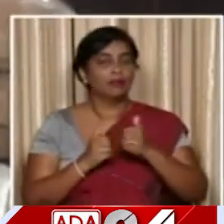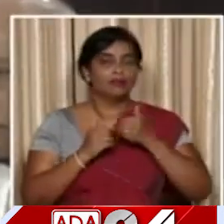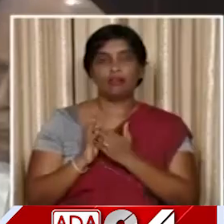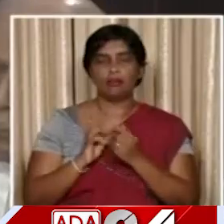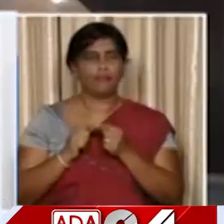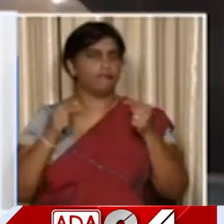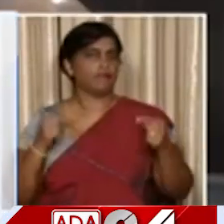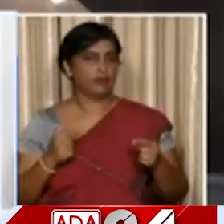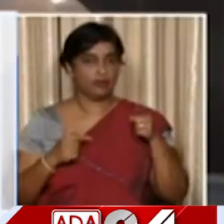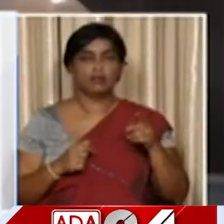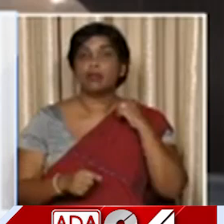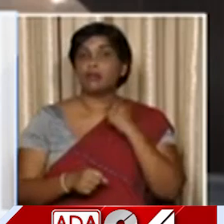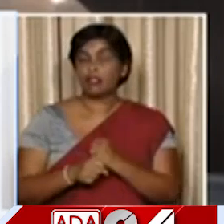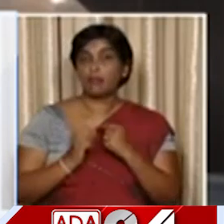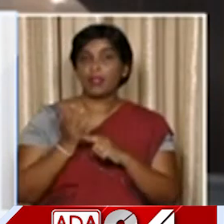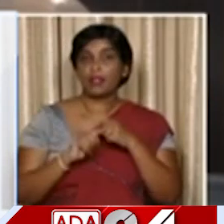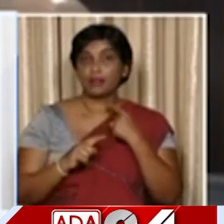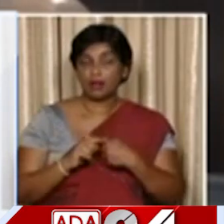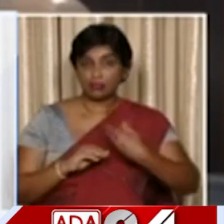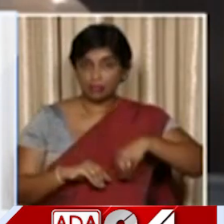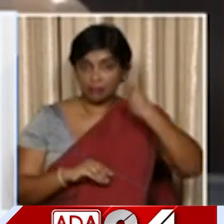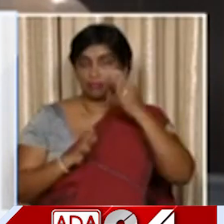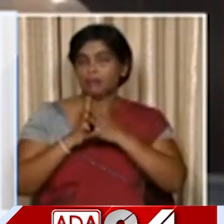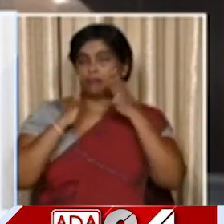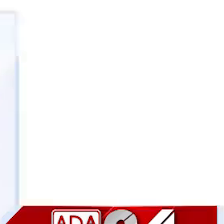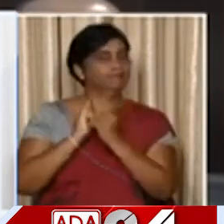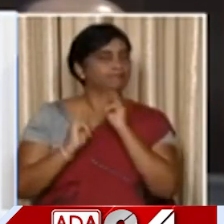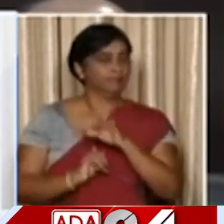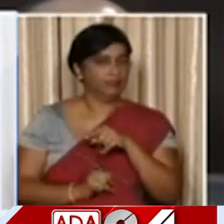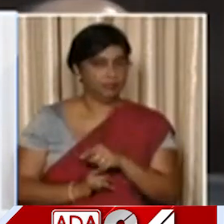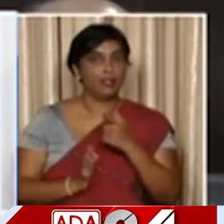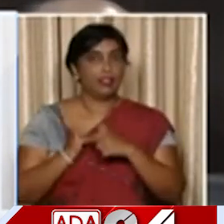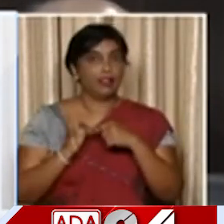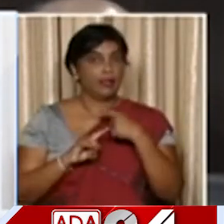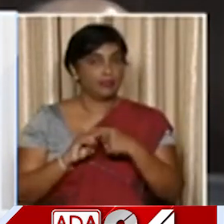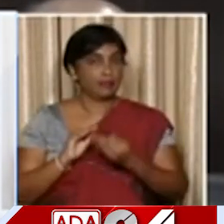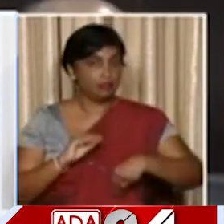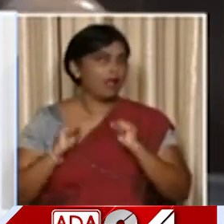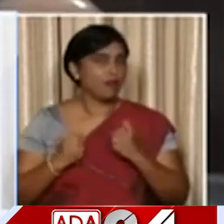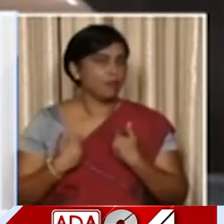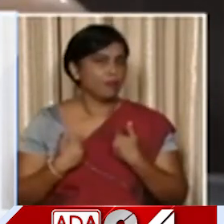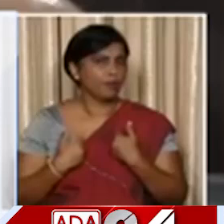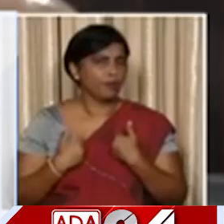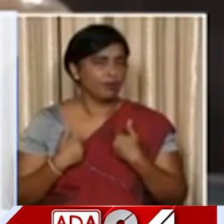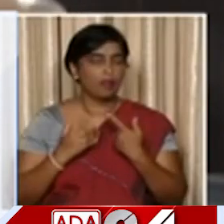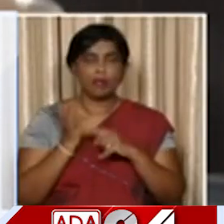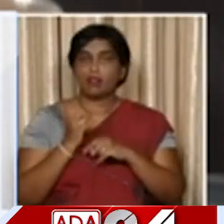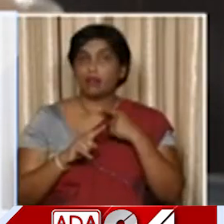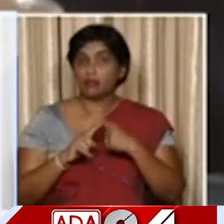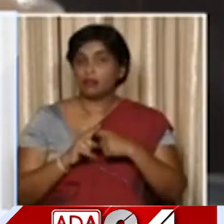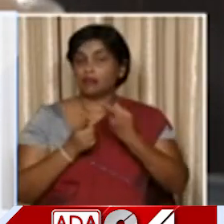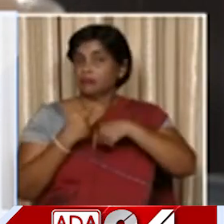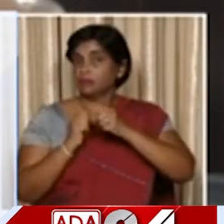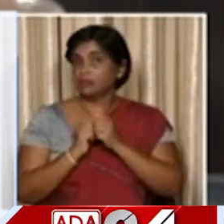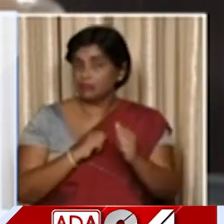revenue. රජයේ බදු ඉහළ දැමීම ගැනත් බරපතල විවේචන තියෙනවා. බදු ඉහළ දැමීමට අපට සිද්ධ වුණේ ඇයි? බදු ව්‍යයක් වෙනස් කිරීම